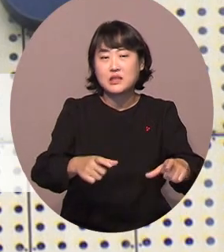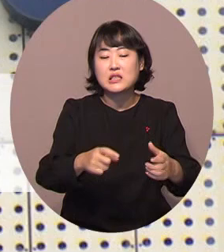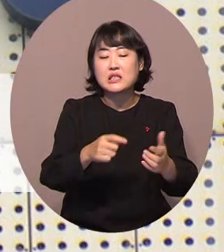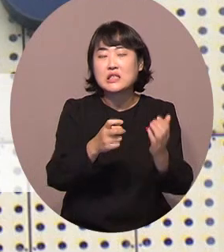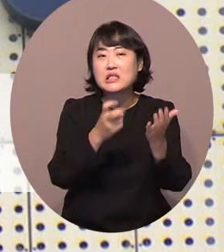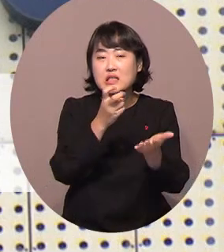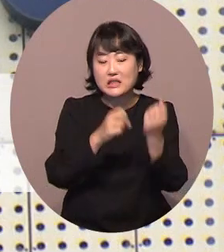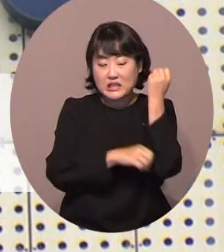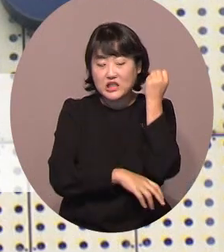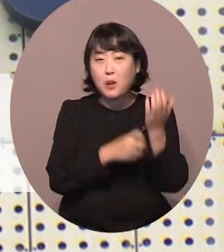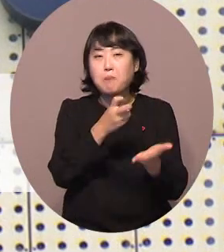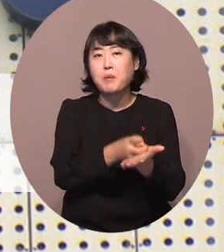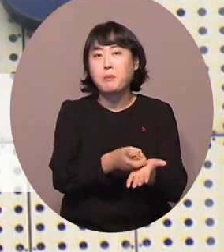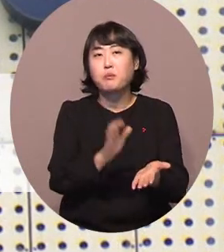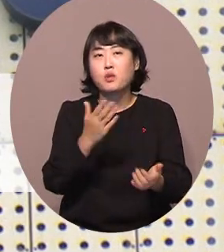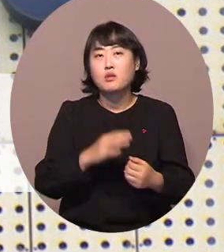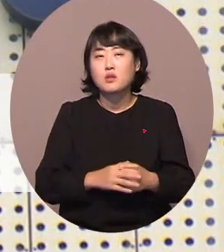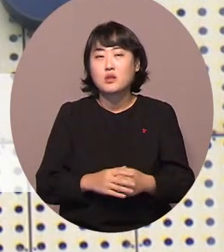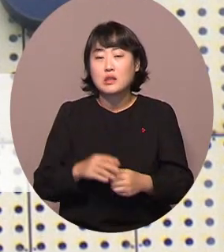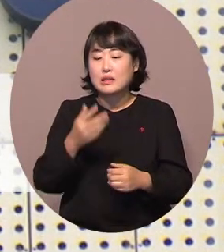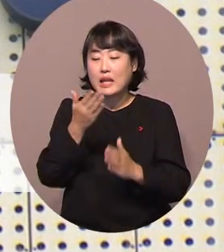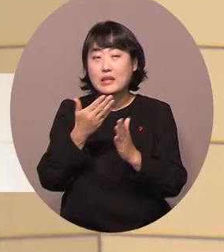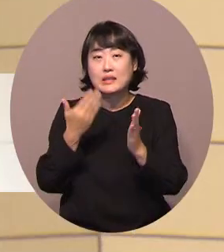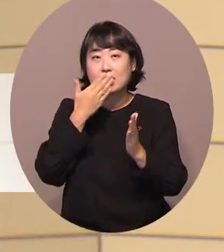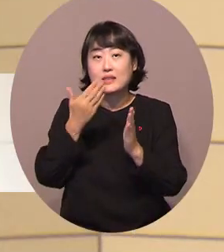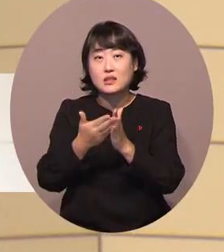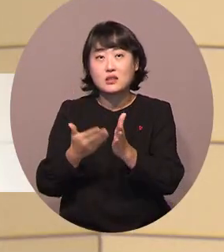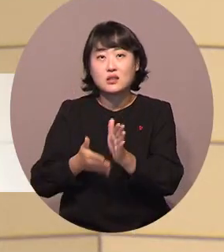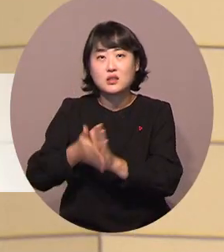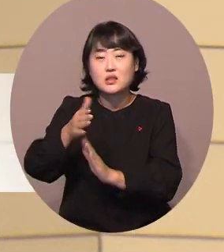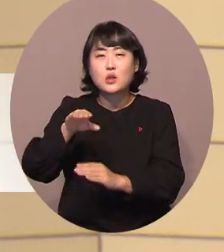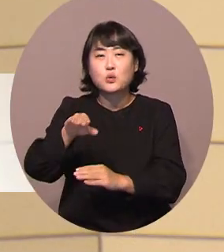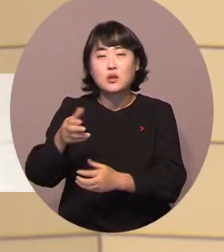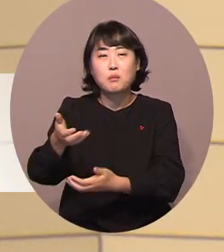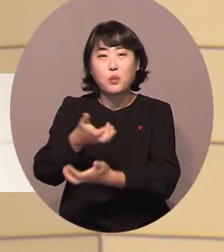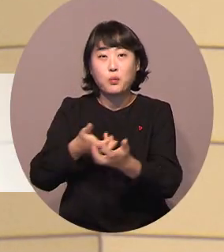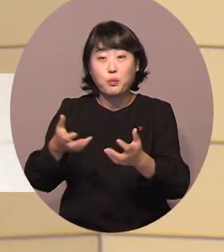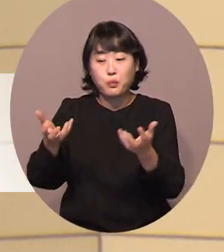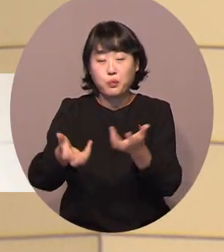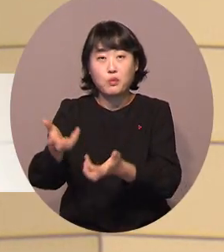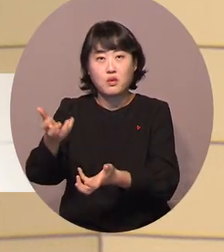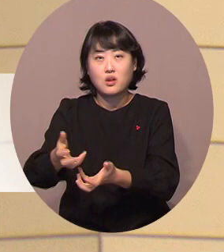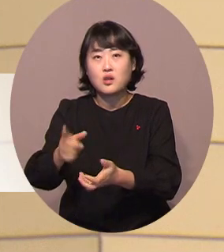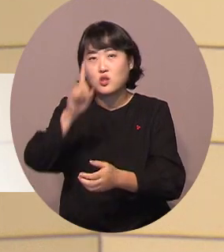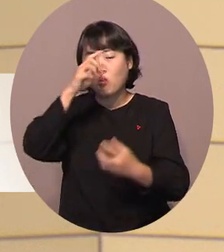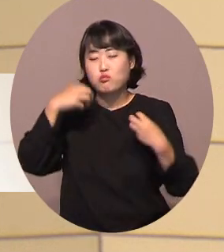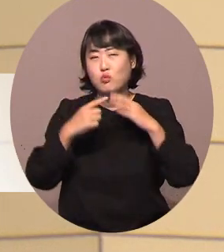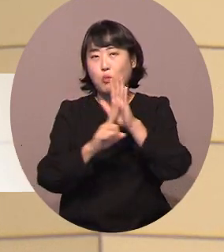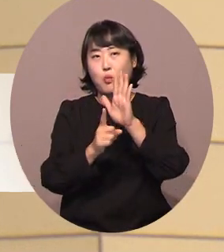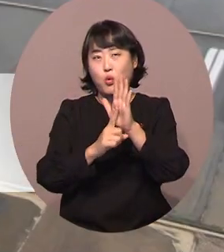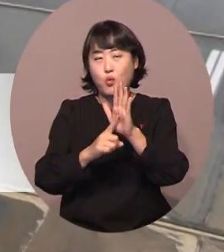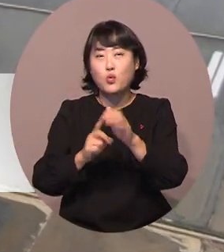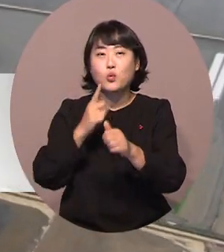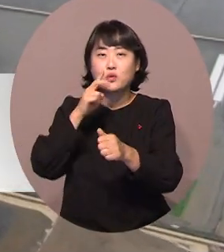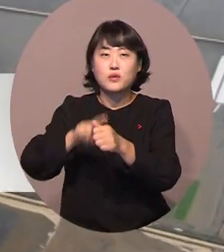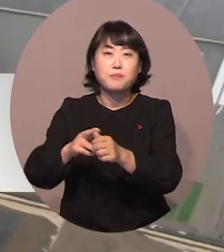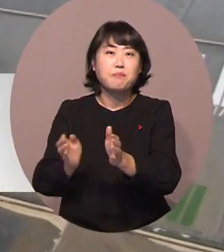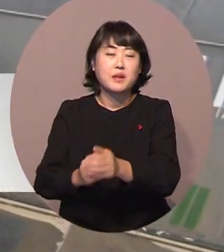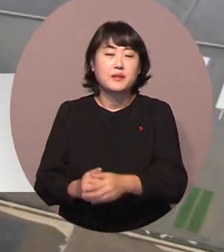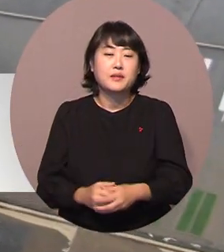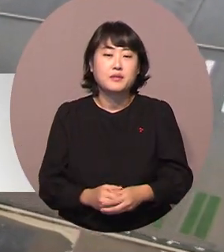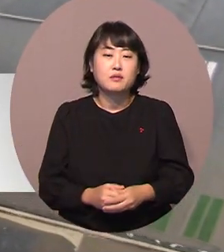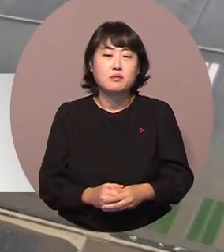당진시는 자동차 복합물류 단지 조성 등으로 정부 공모에 도전장을 냈습니다 개정 안에는